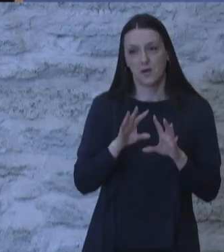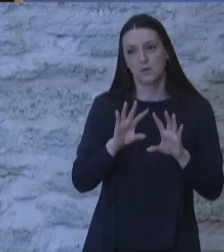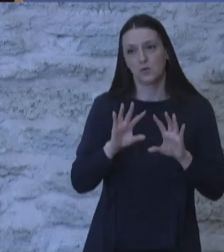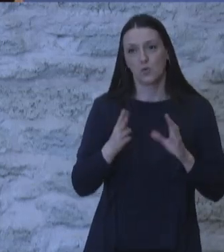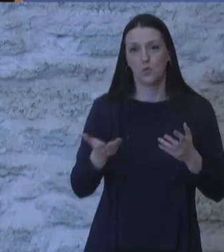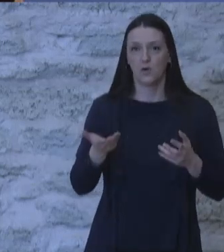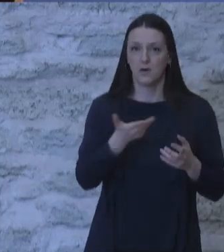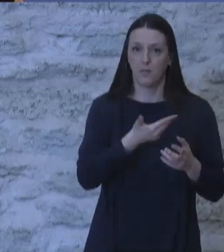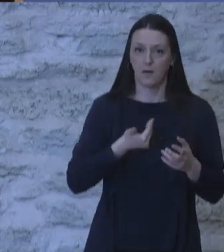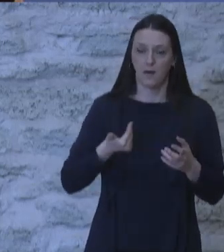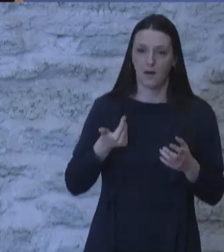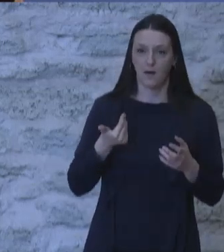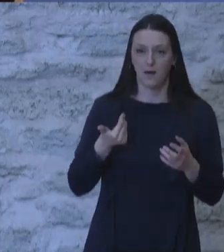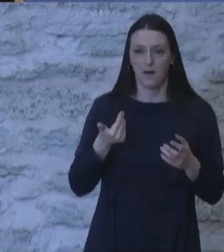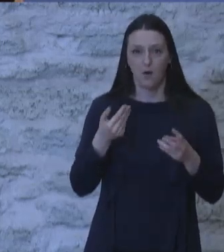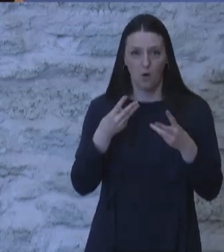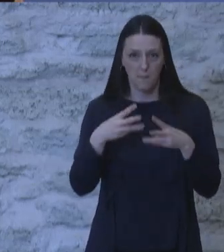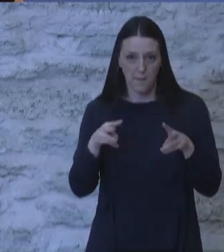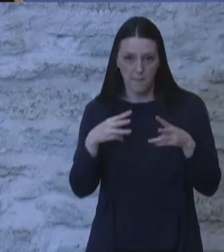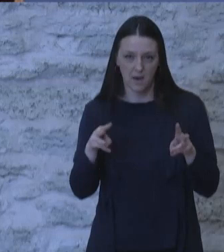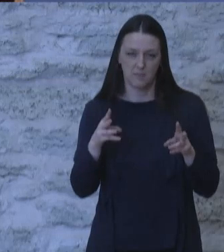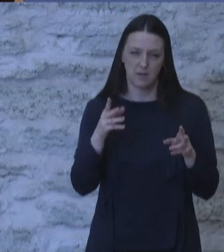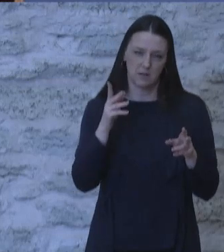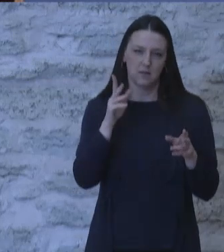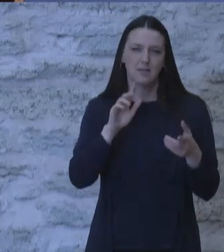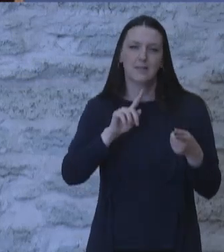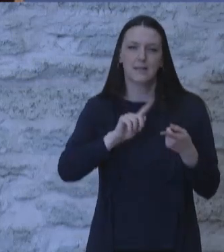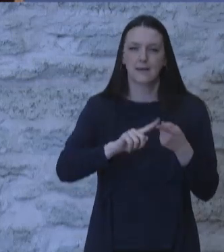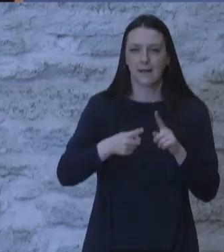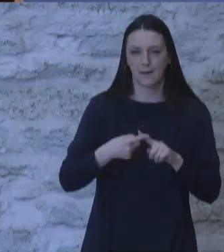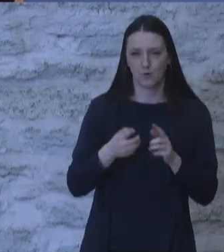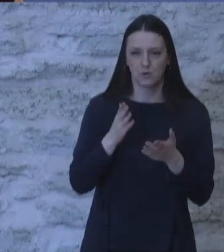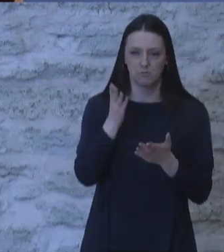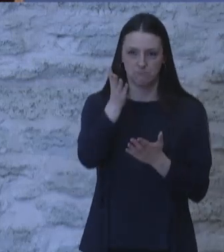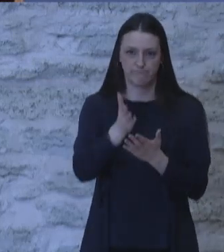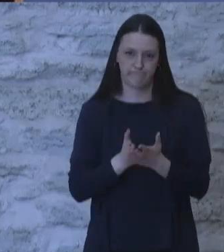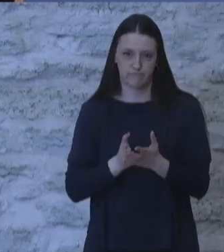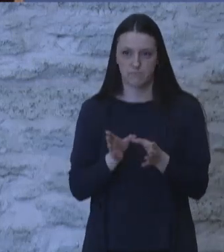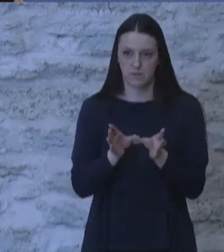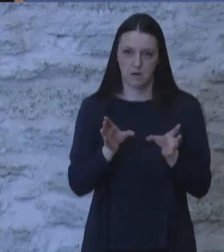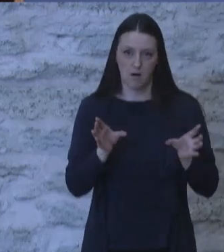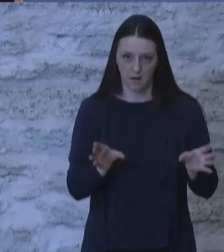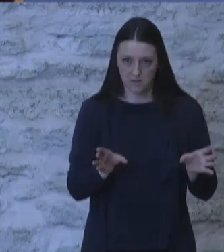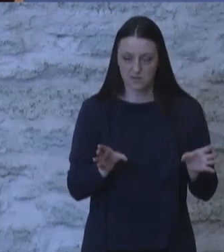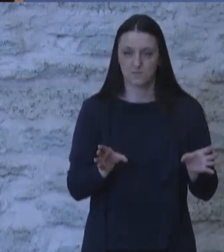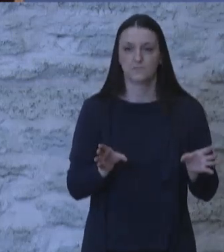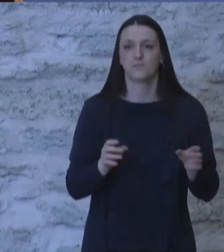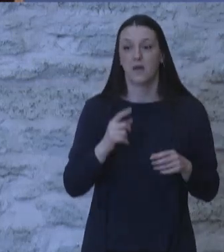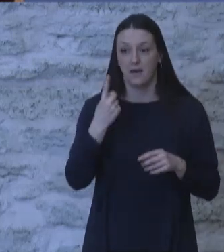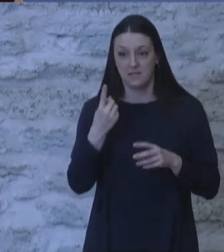oleme tingikult jaganud need meetmete paketid täna kaheks, et on esimene ja on teine nüüd, mis on riigikogus, siis